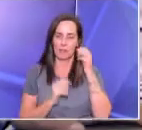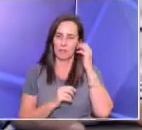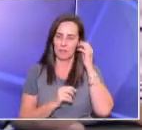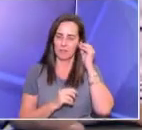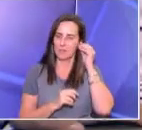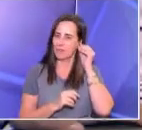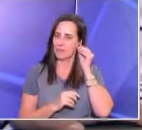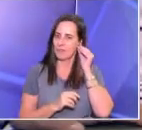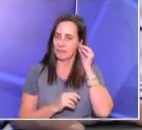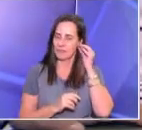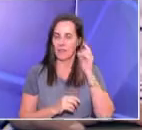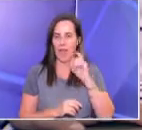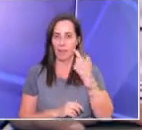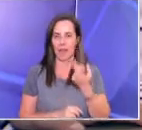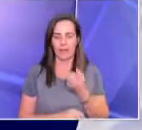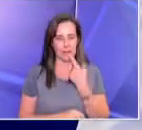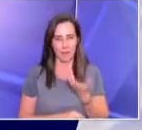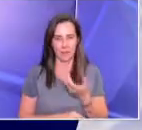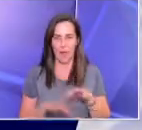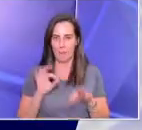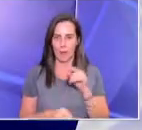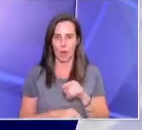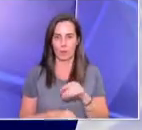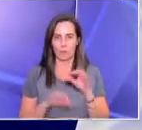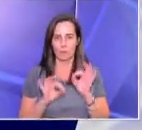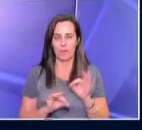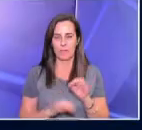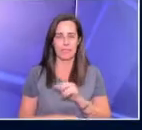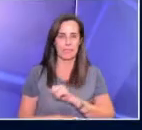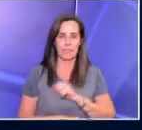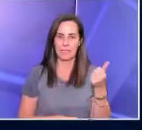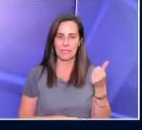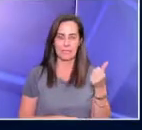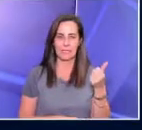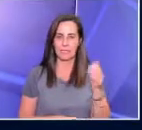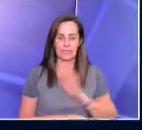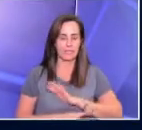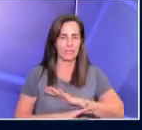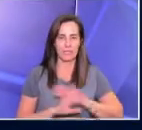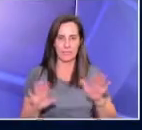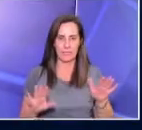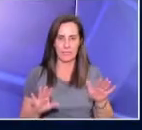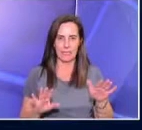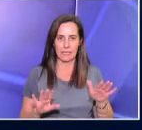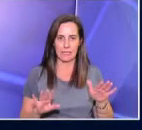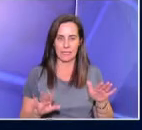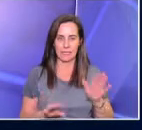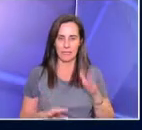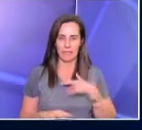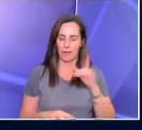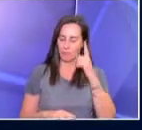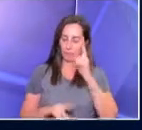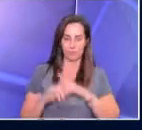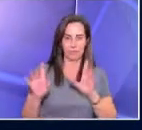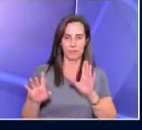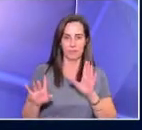כמו שכרמל אמר, הבחירות האלה באמת זה שיא, סליחה, של כל הצדדים, לא, פה אני חייב לחוק לך, תראה את